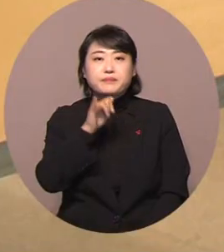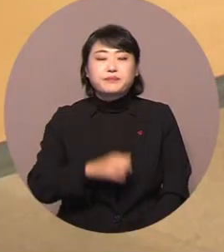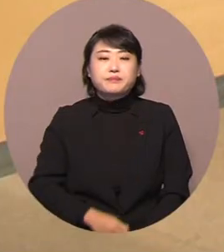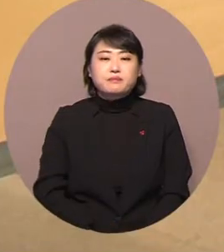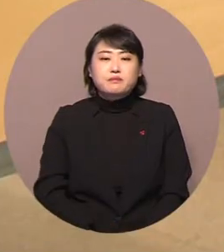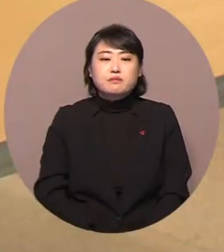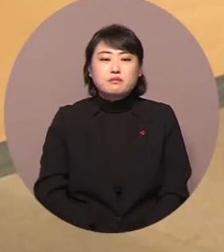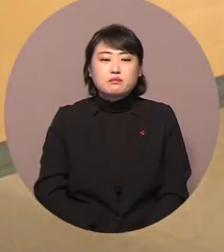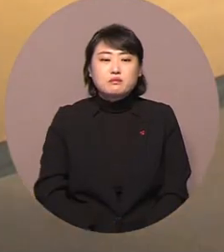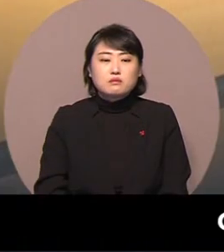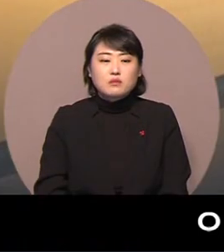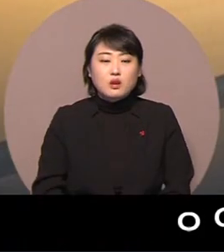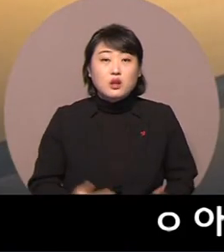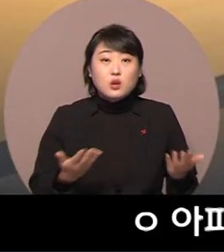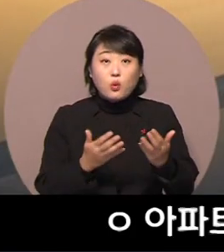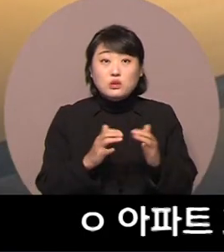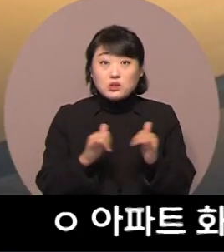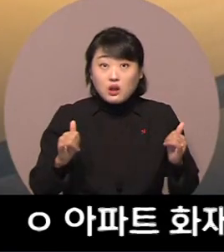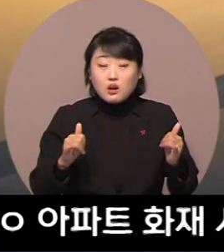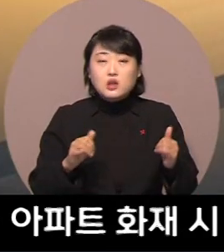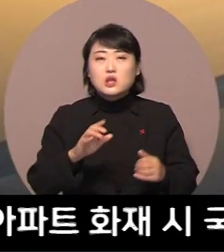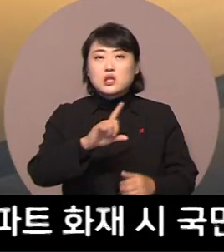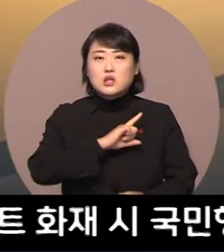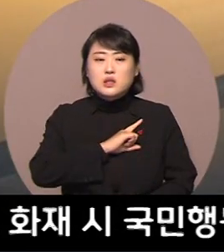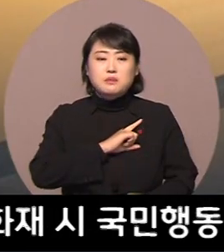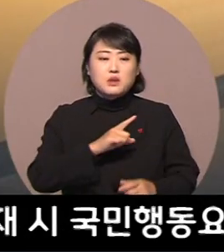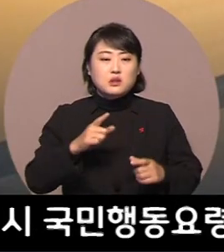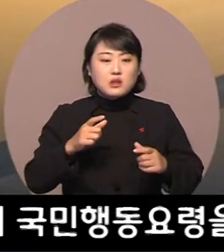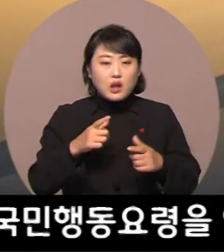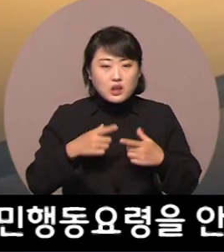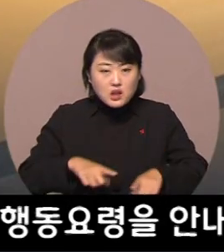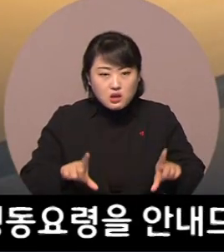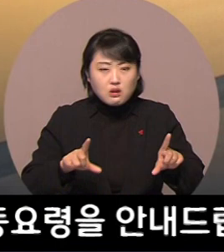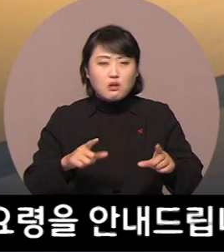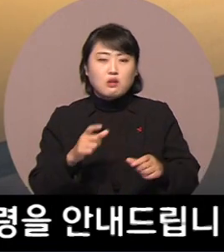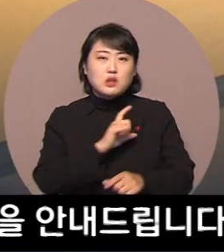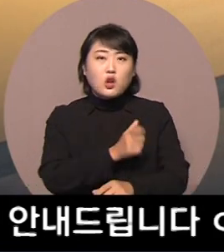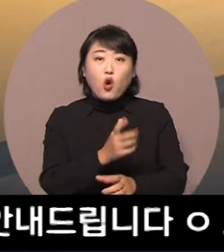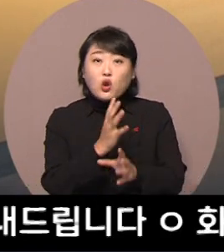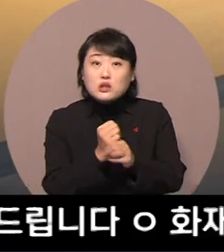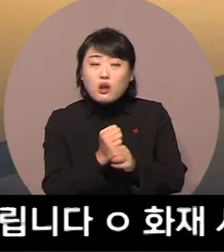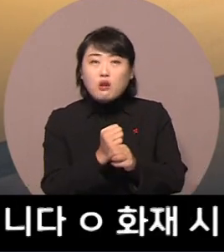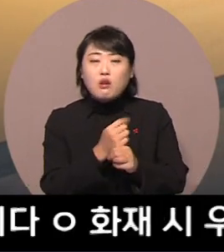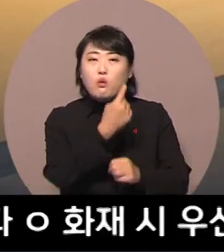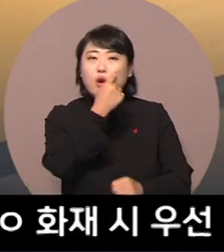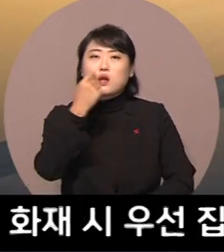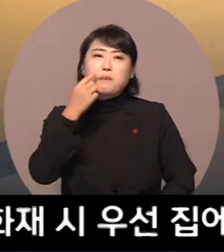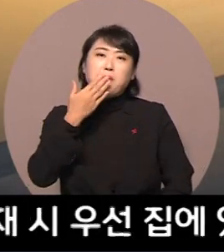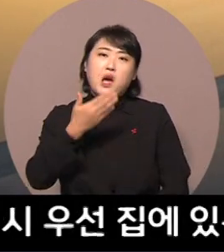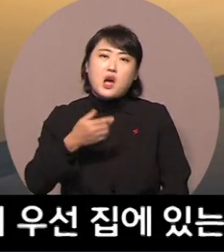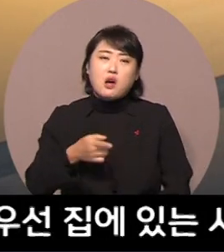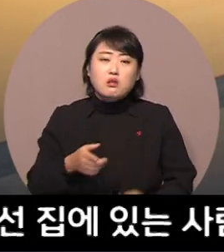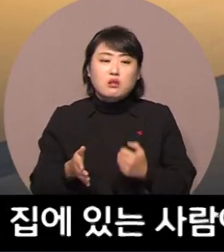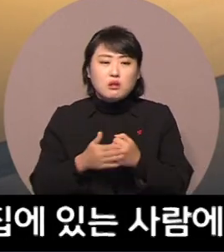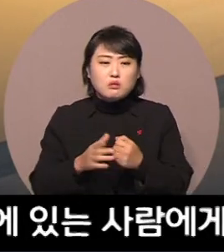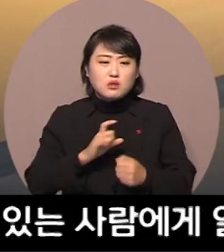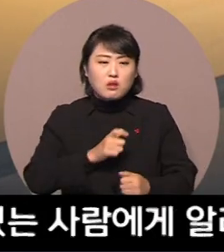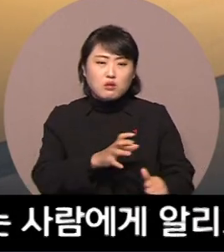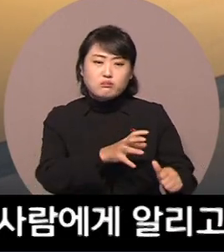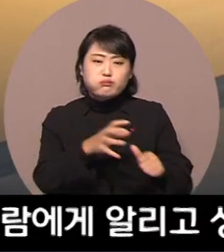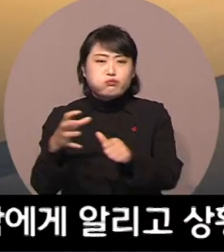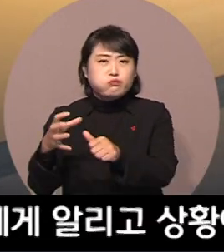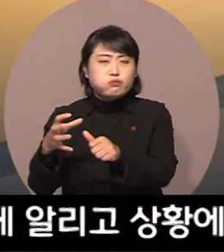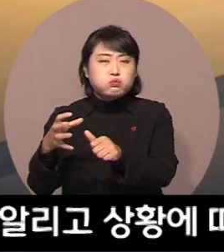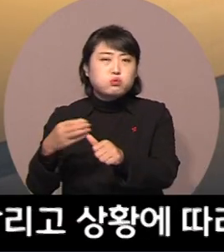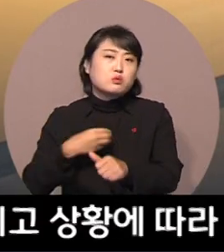근로자의 이름 생년 월일 자격증 취득일 이런 것들도 다 확인이 가능하기 때문에 뭔가 자격증 도용